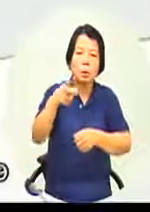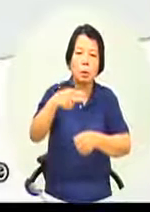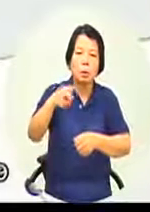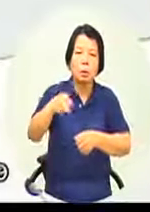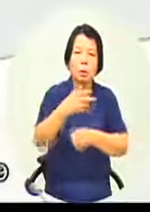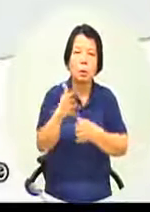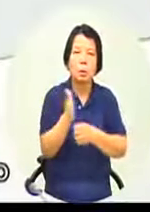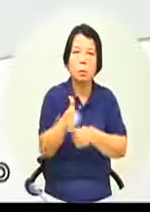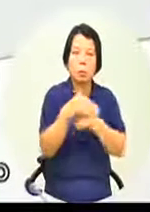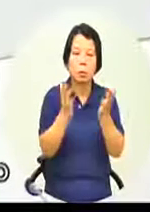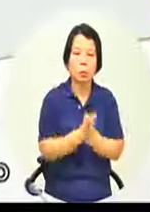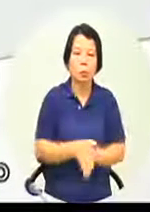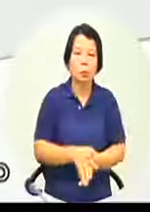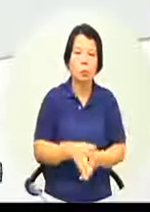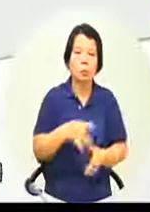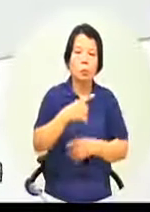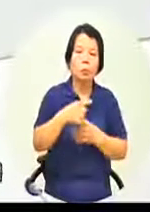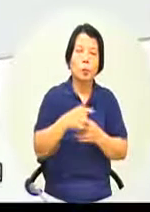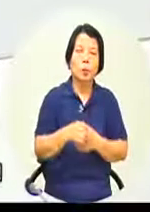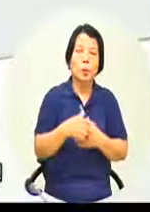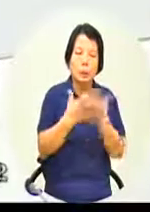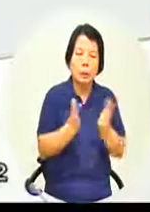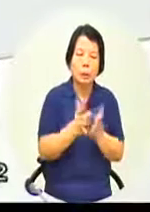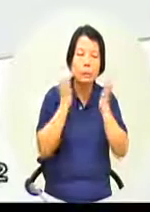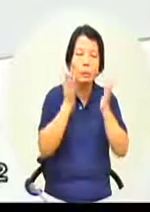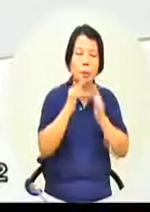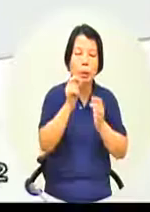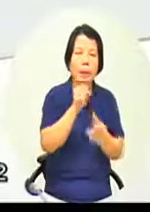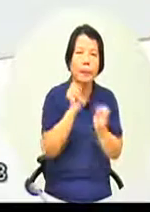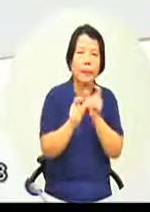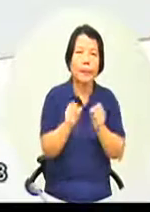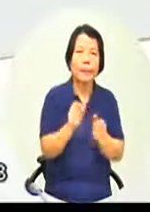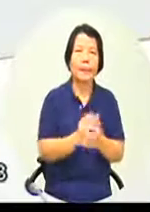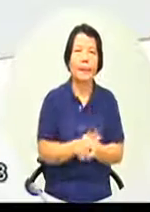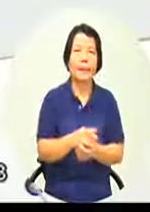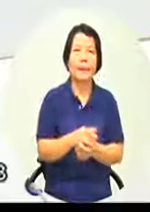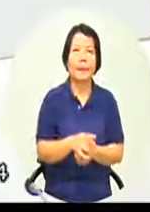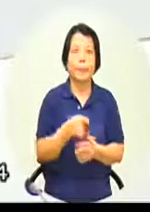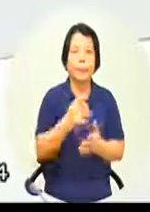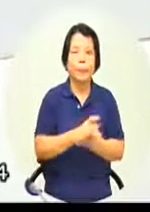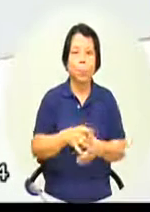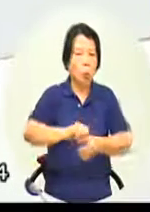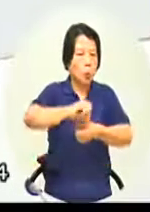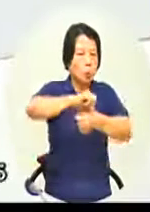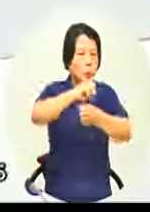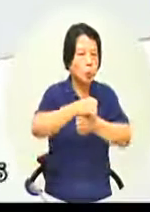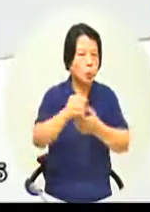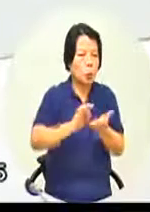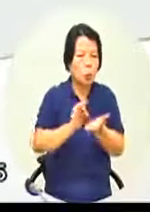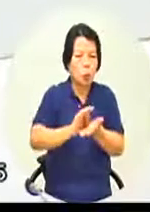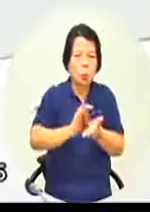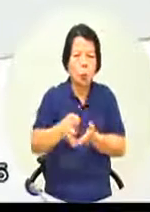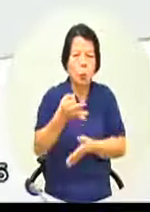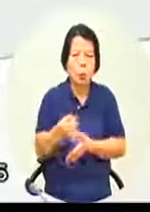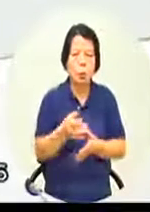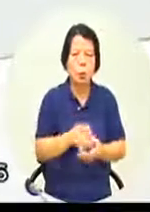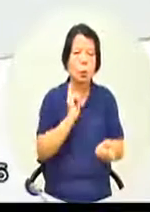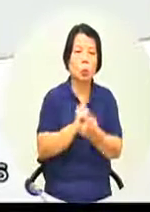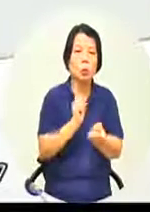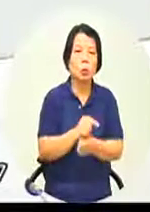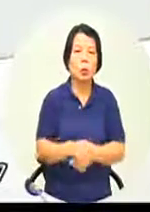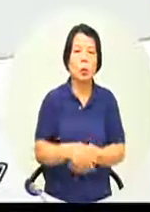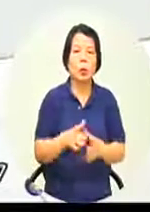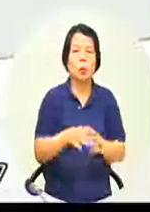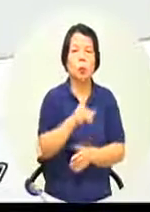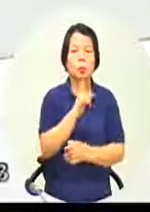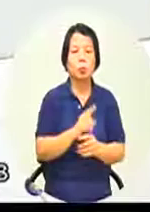增加7000至8000的蔬菜购买的一些支出。那对一个中小家庭